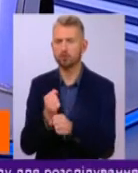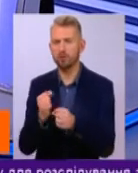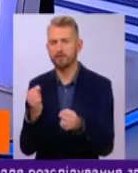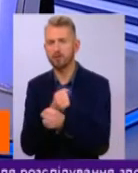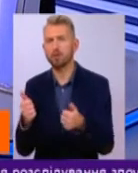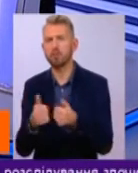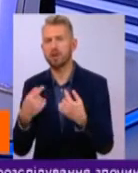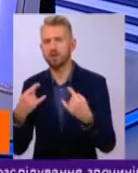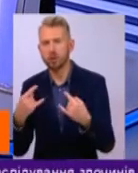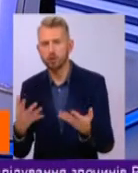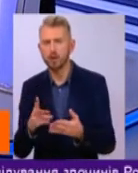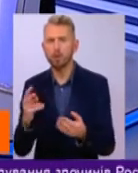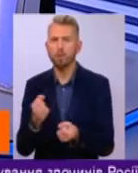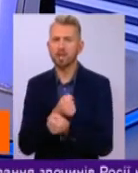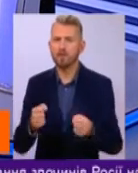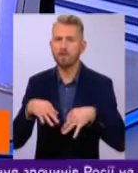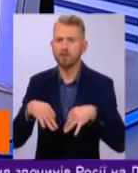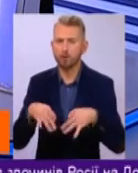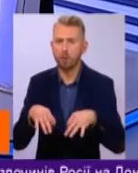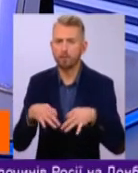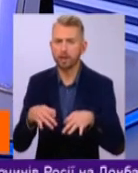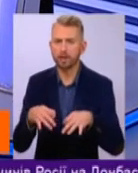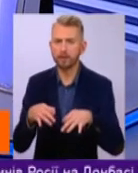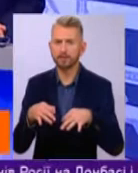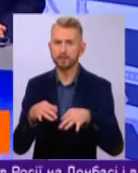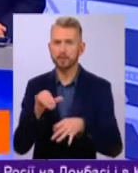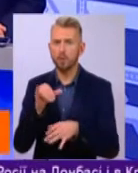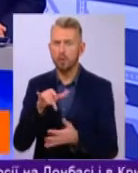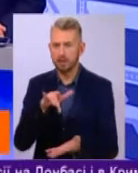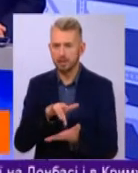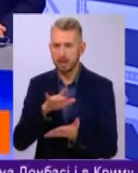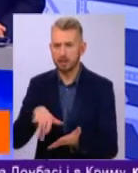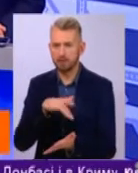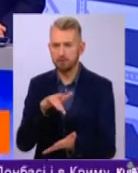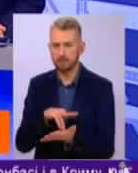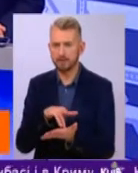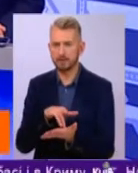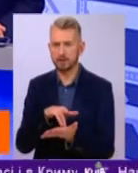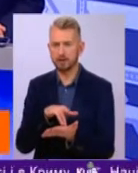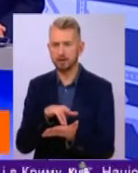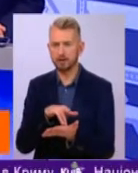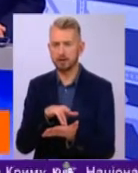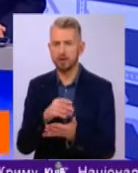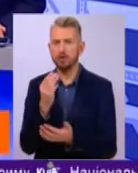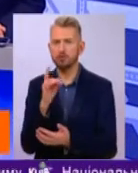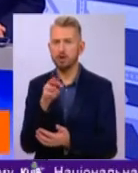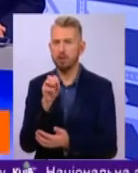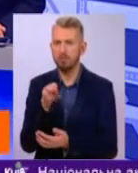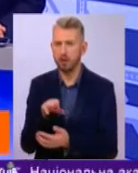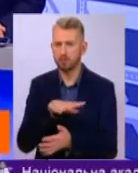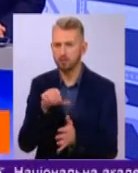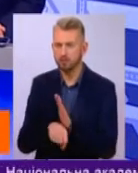телестудії, хто підірвав автомобіль у центрі міста Шеремета,